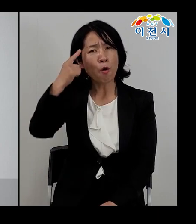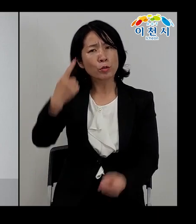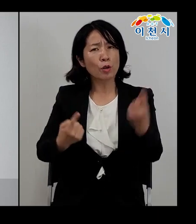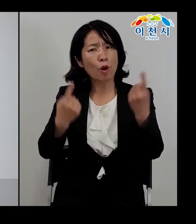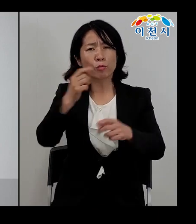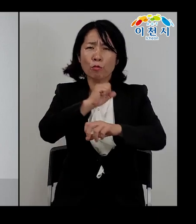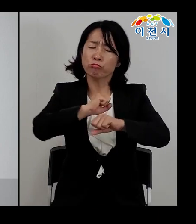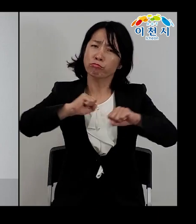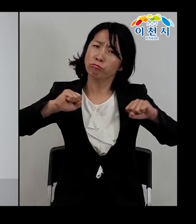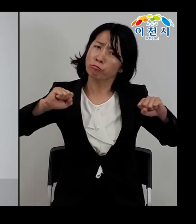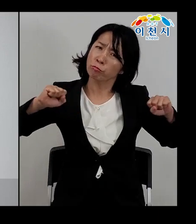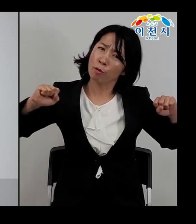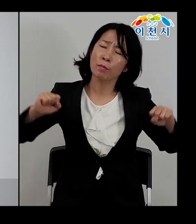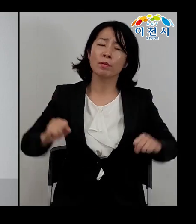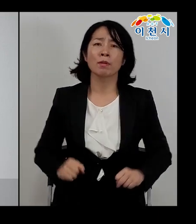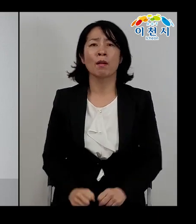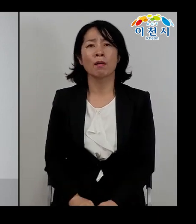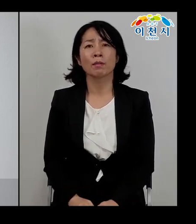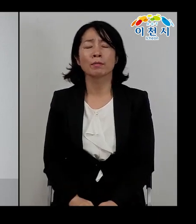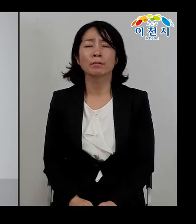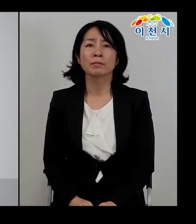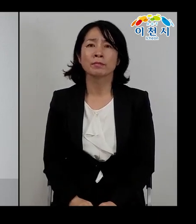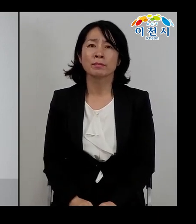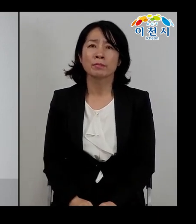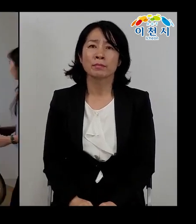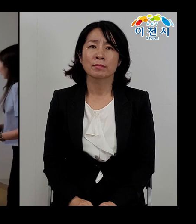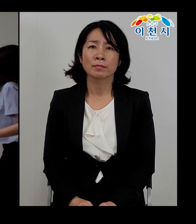아니, 생각보다 되게 넓은데요?